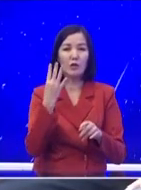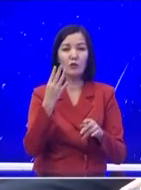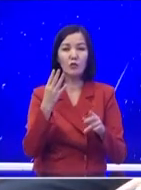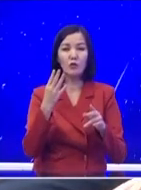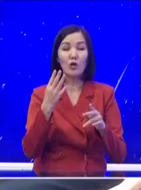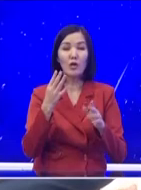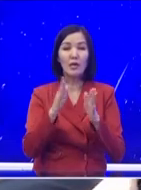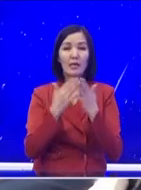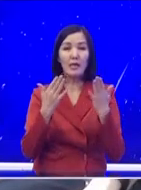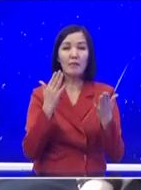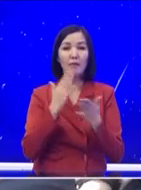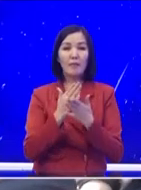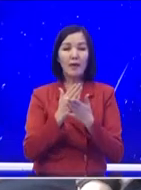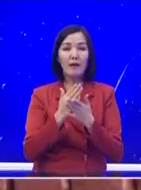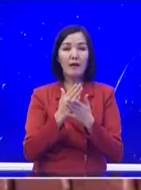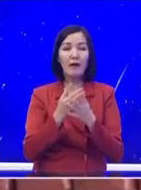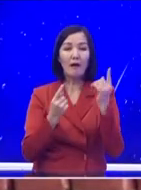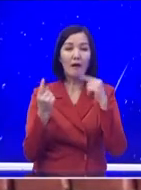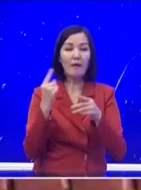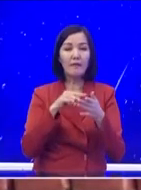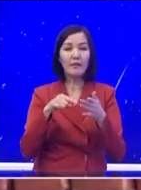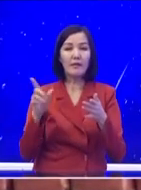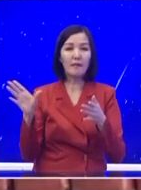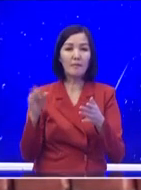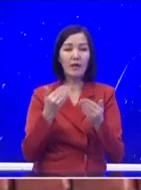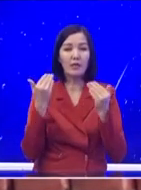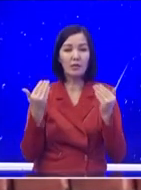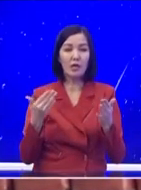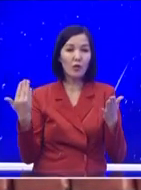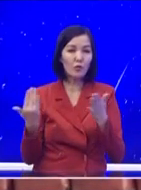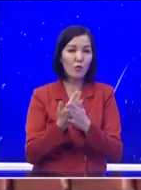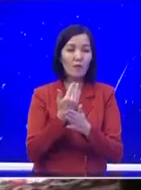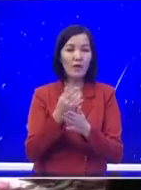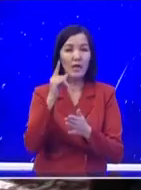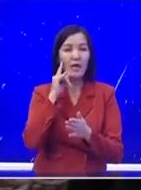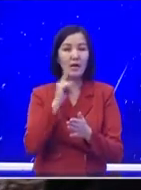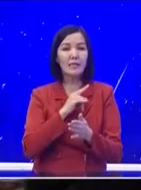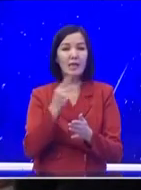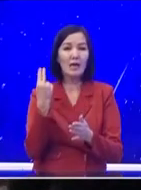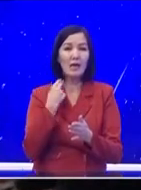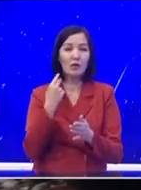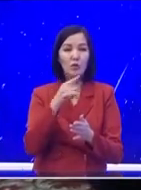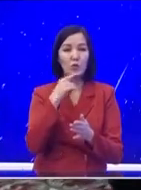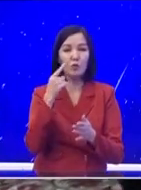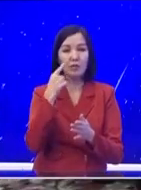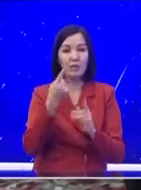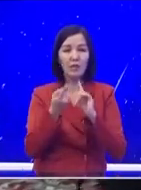жарық көрген. Айта кетейік, автордың барлық шығармалары заман талабына сай қазақ, ағылшын, орыс тілдеріне